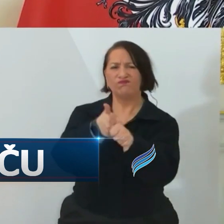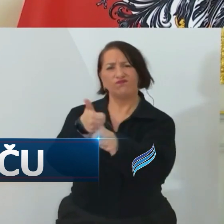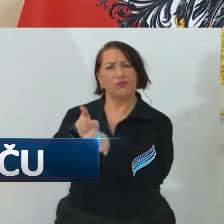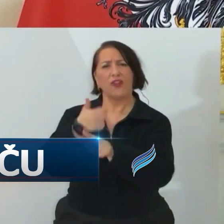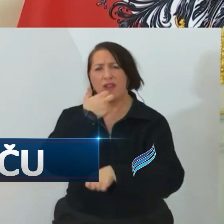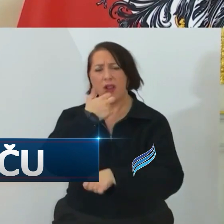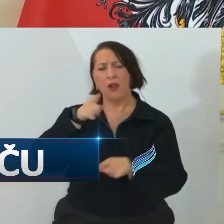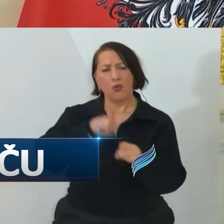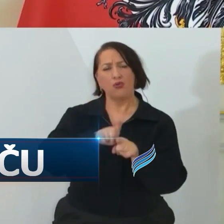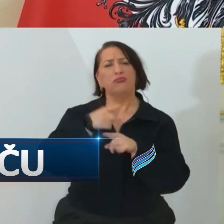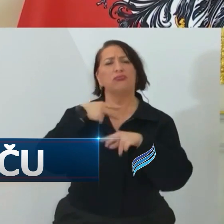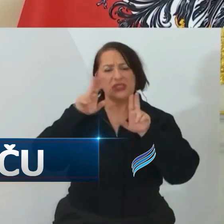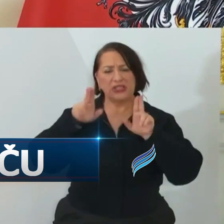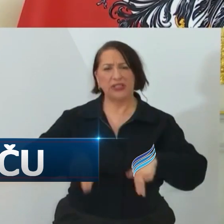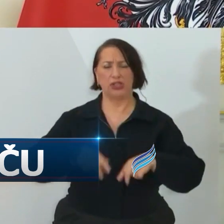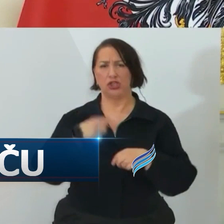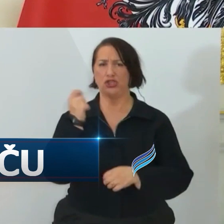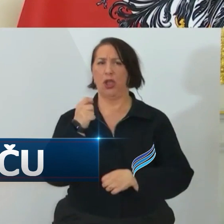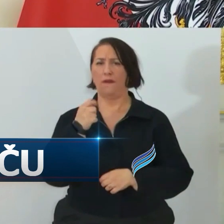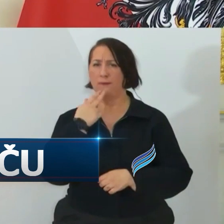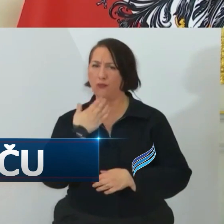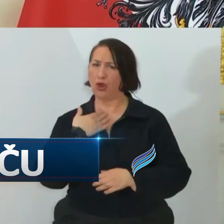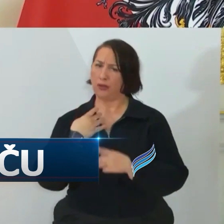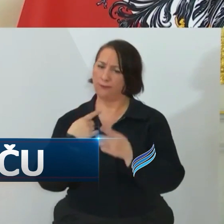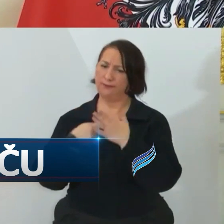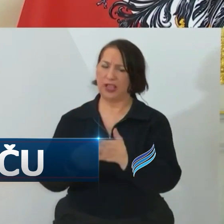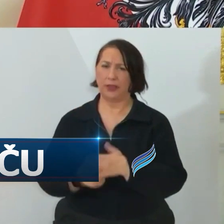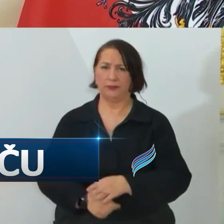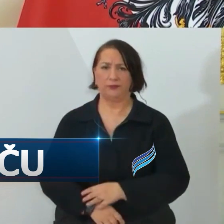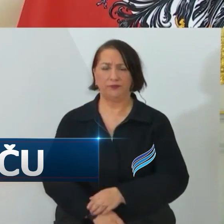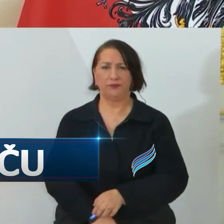imali bilo kakve veze sa ovom tragedijom.